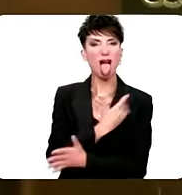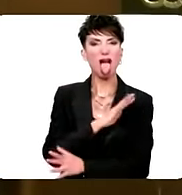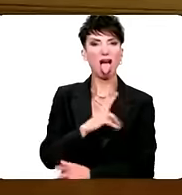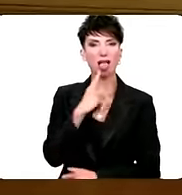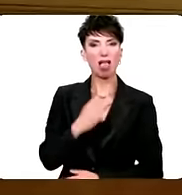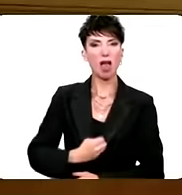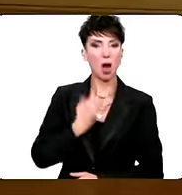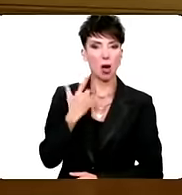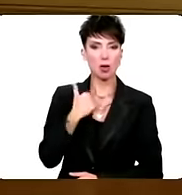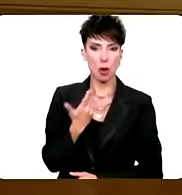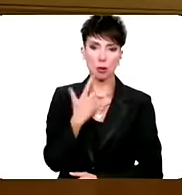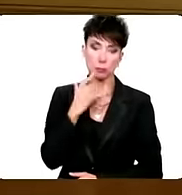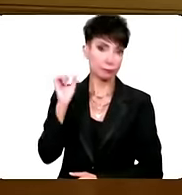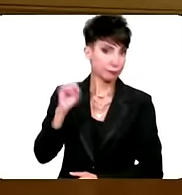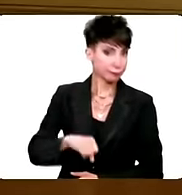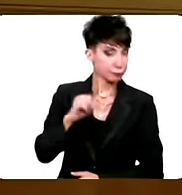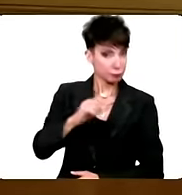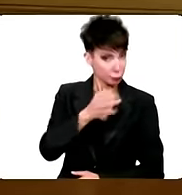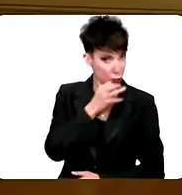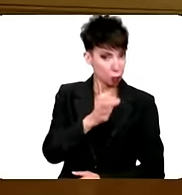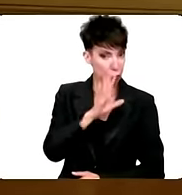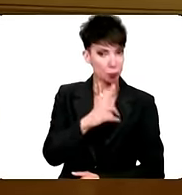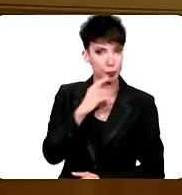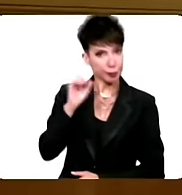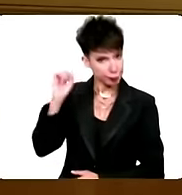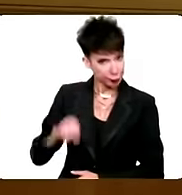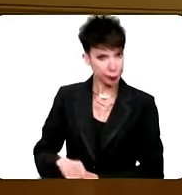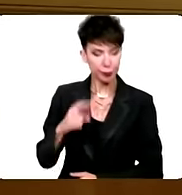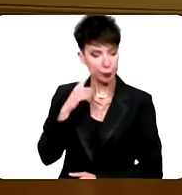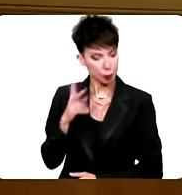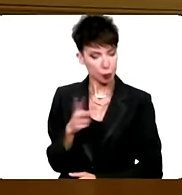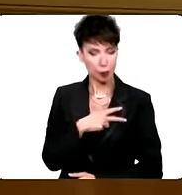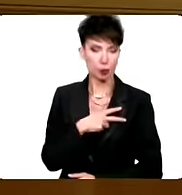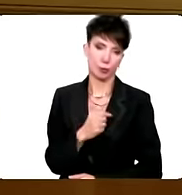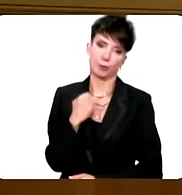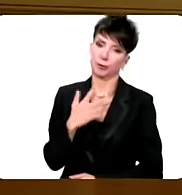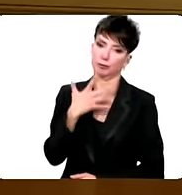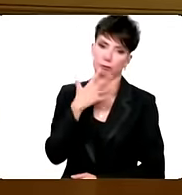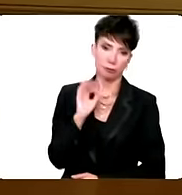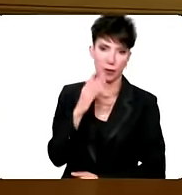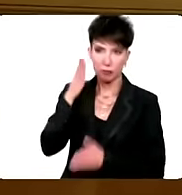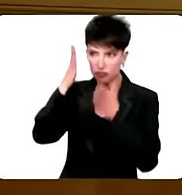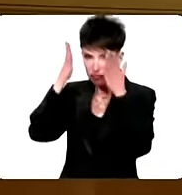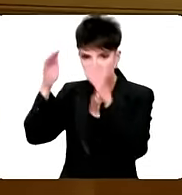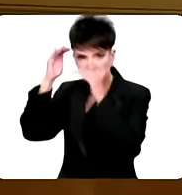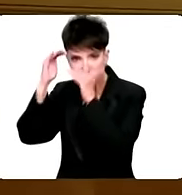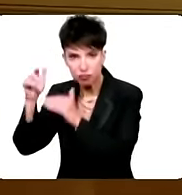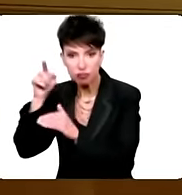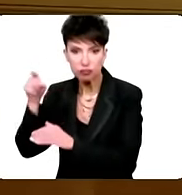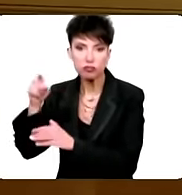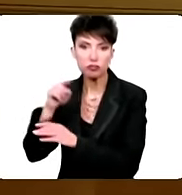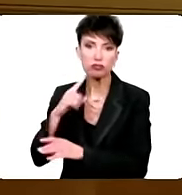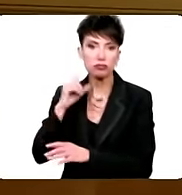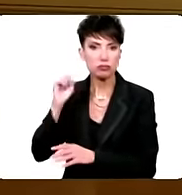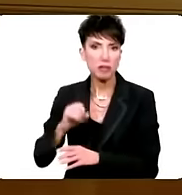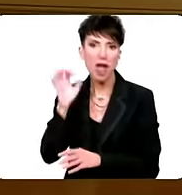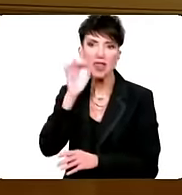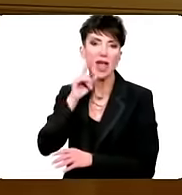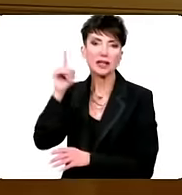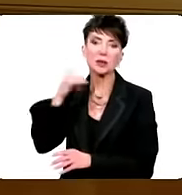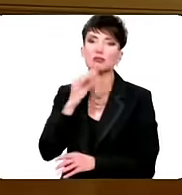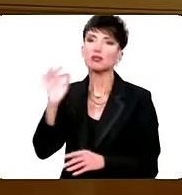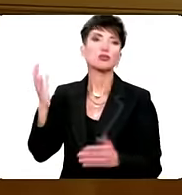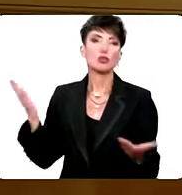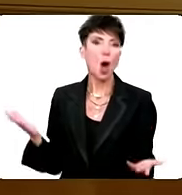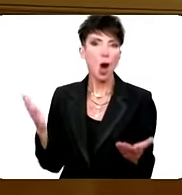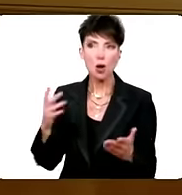αναγνωρίζετε. Σε ένα βαθμό δικαιολογημένη, γι' αυτό και έχουμε σκύψει τόσο πολύ πάνω στη Βόρεια Ελλάδα και ειδικά πάνω στη Θεσσαλονίκη. Αλλά όπως σας είπα, ο